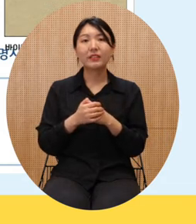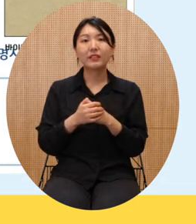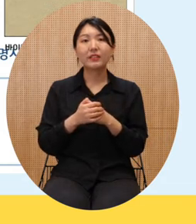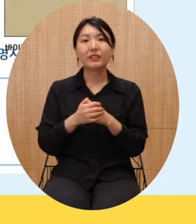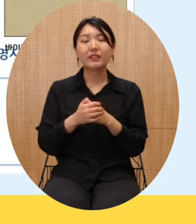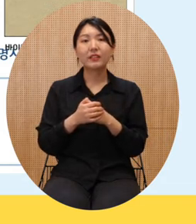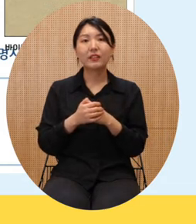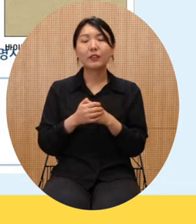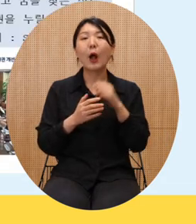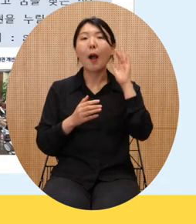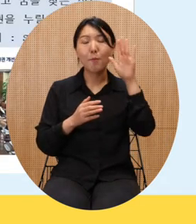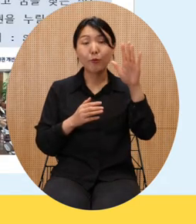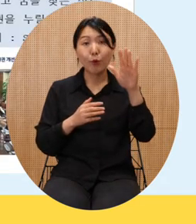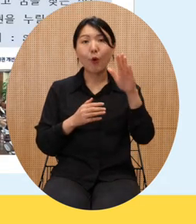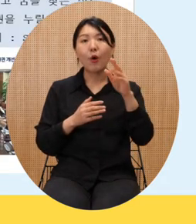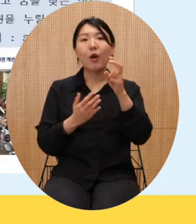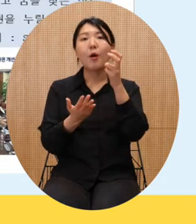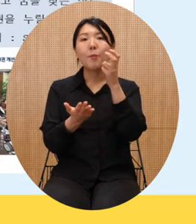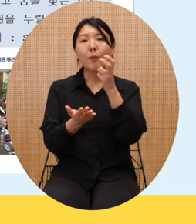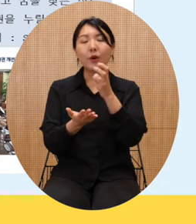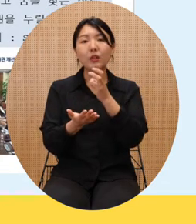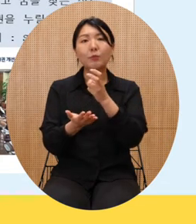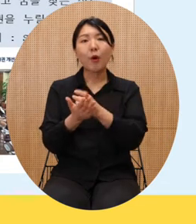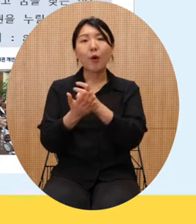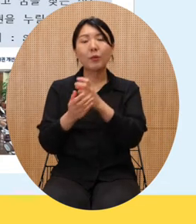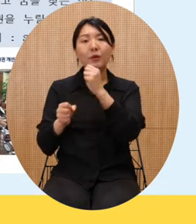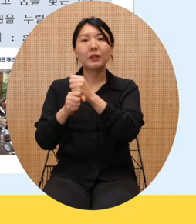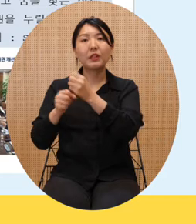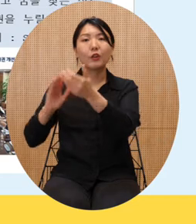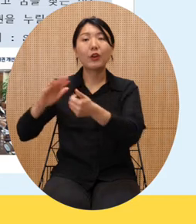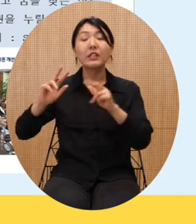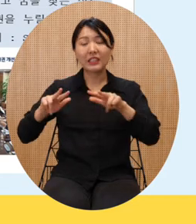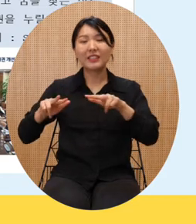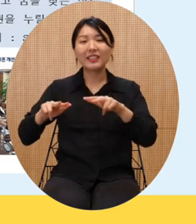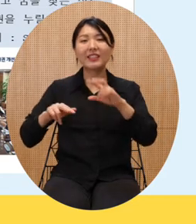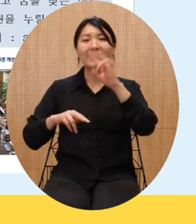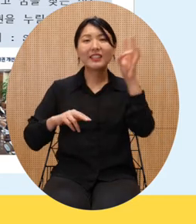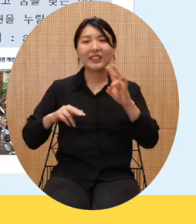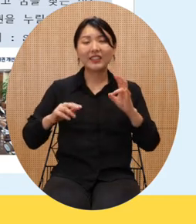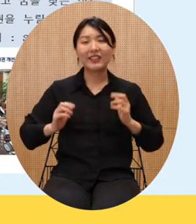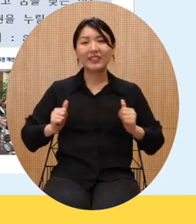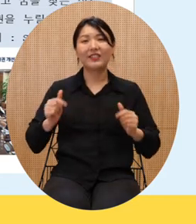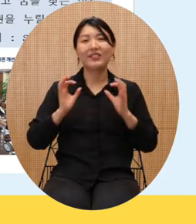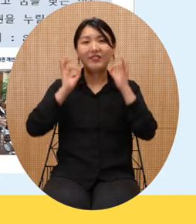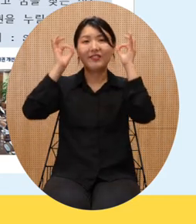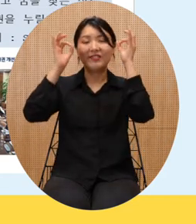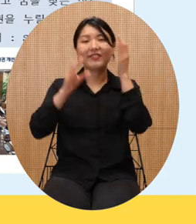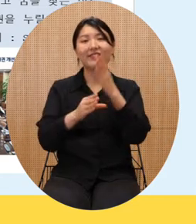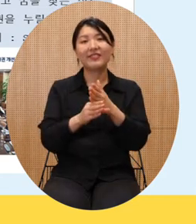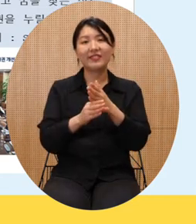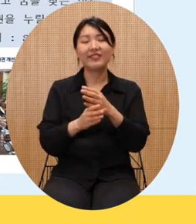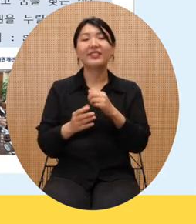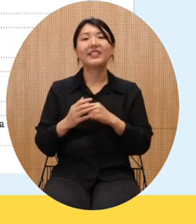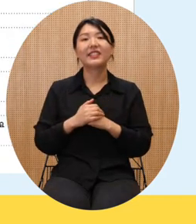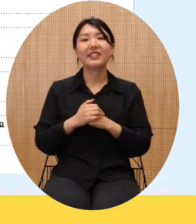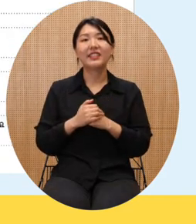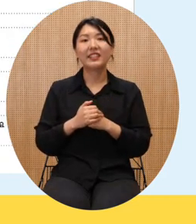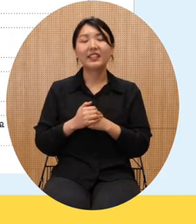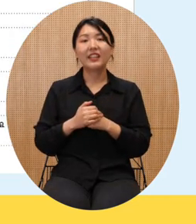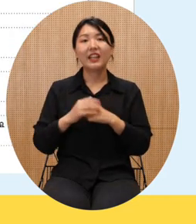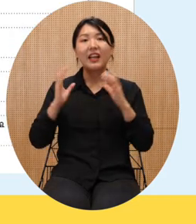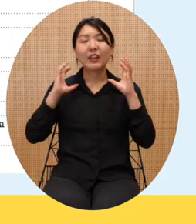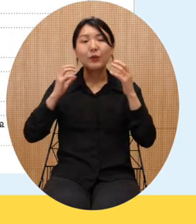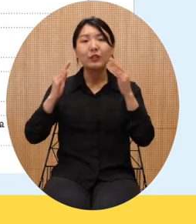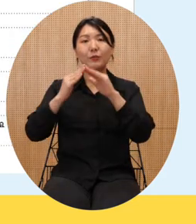생각합니다. 하여튼 헌법이나 법률이 만들어지기 전에 시흥에서 지금 열심히 노력을 하고 계시는 거고요. 아까